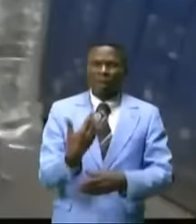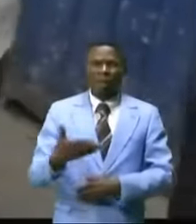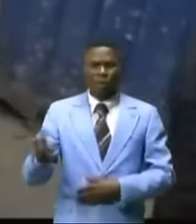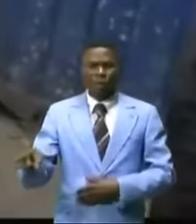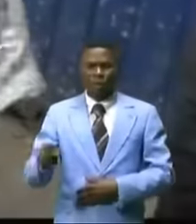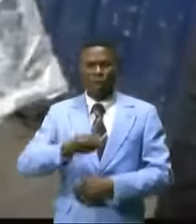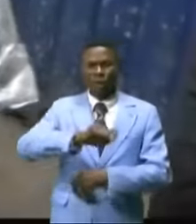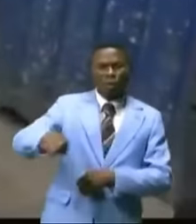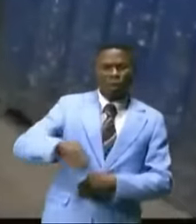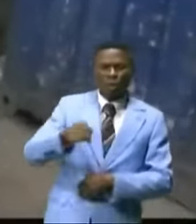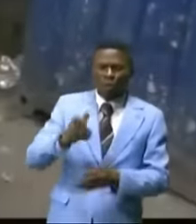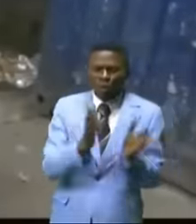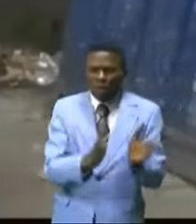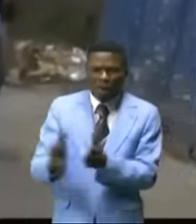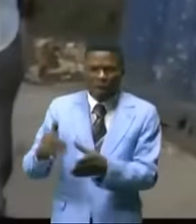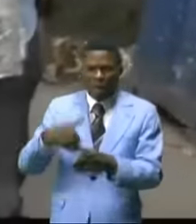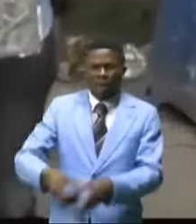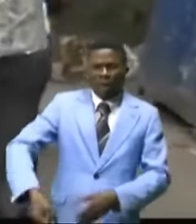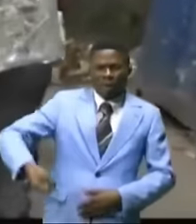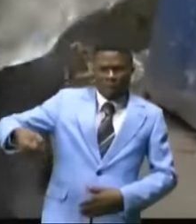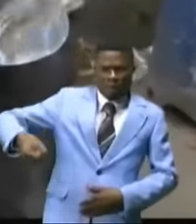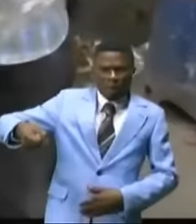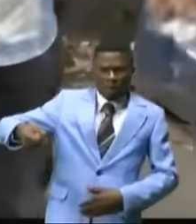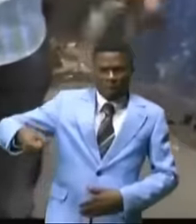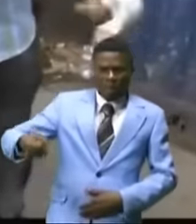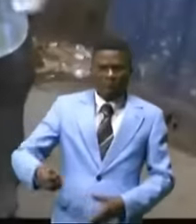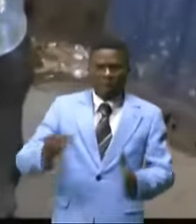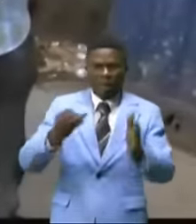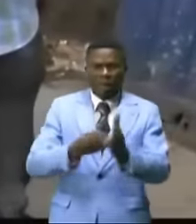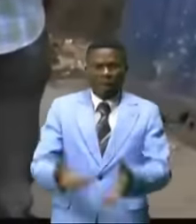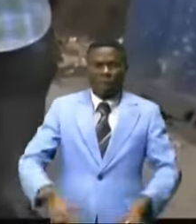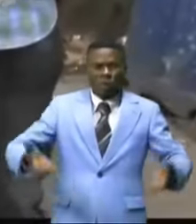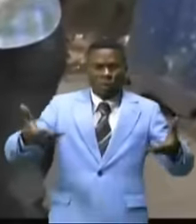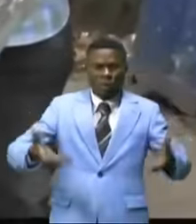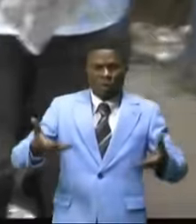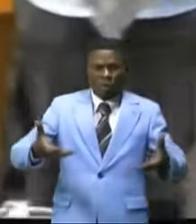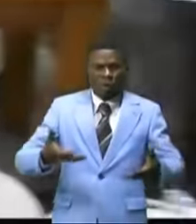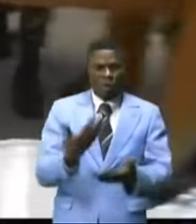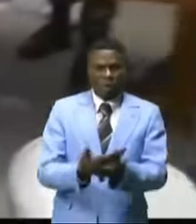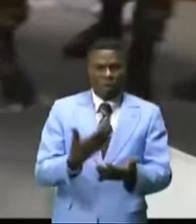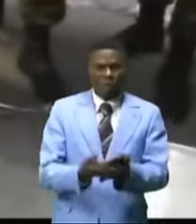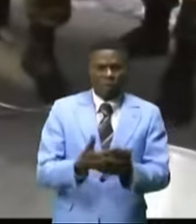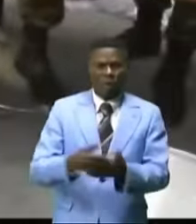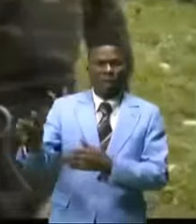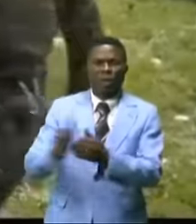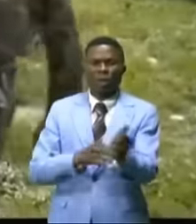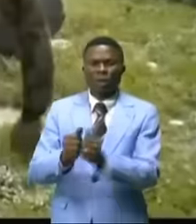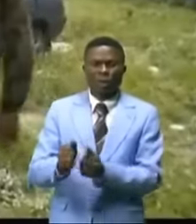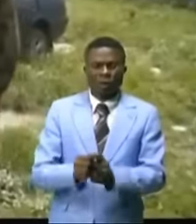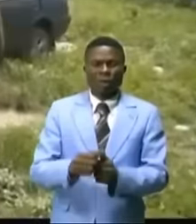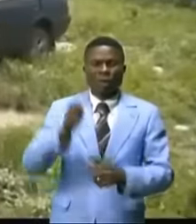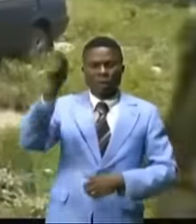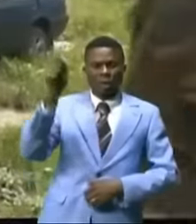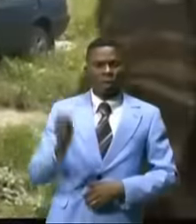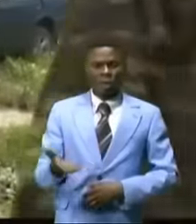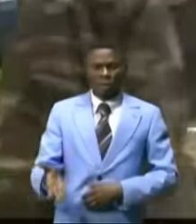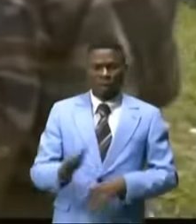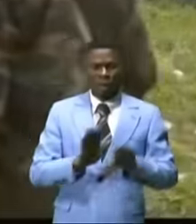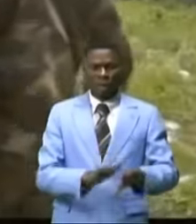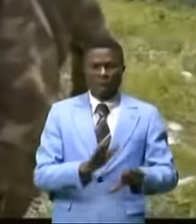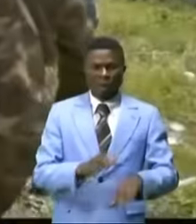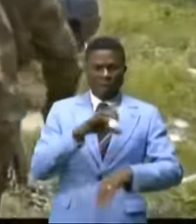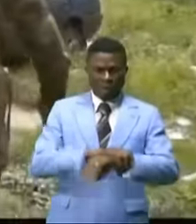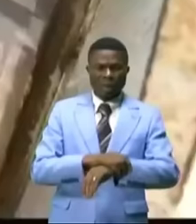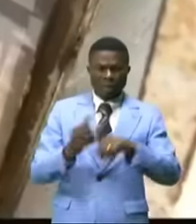de cuisine bien classés dans les valises. Les 7 kilos de cocaïne ont été immédiatement détruits par les services compétents en attendant de mettre